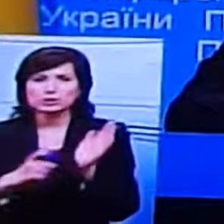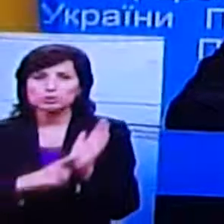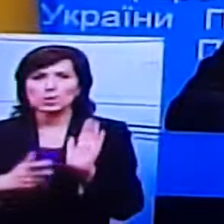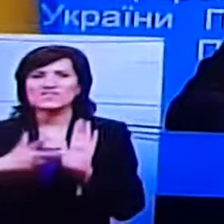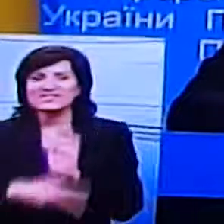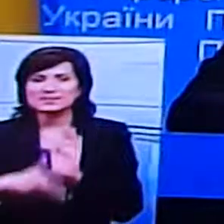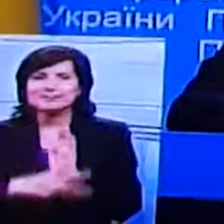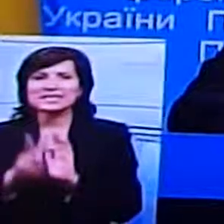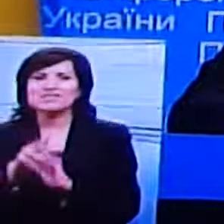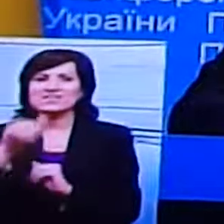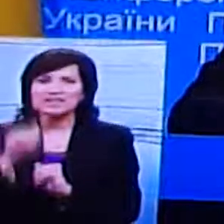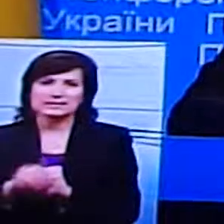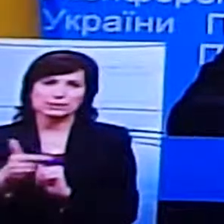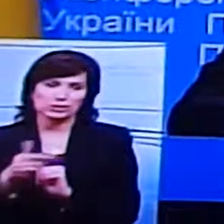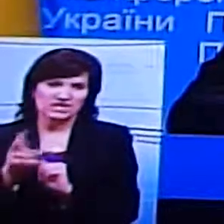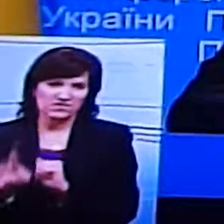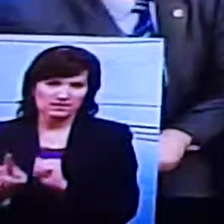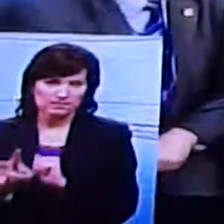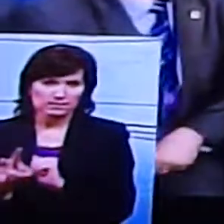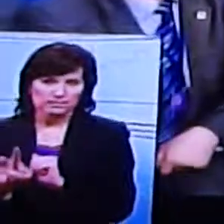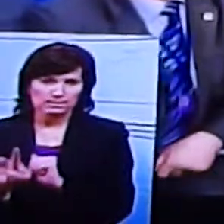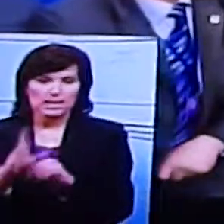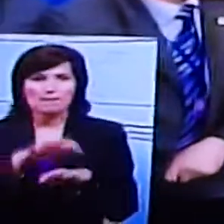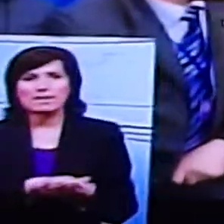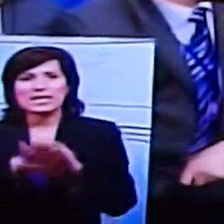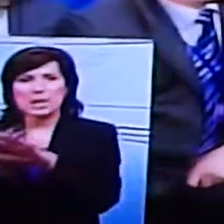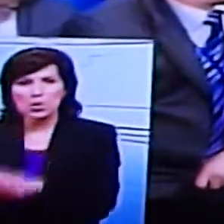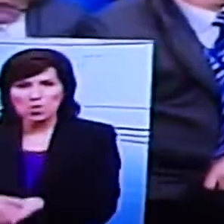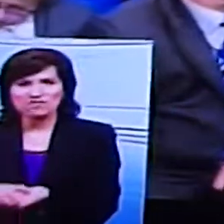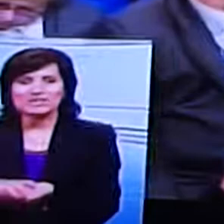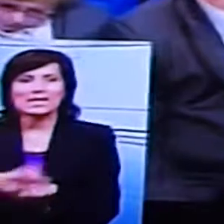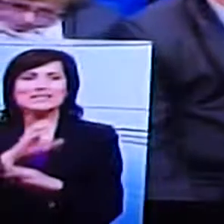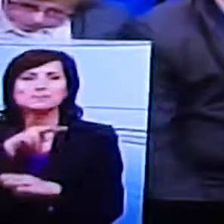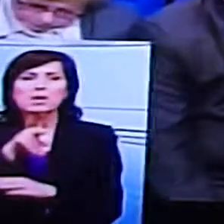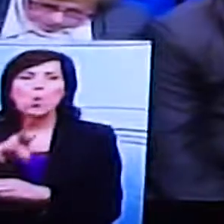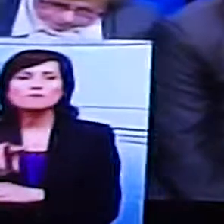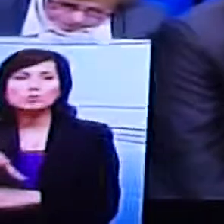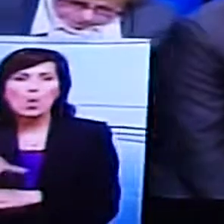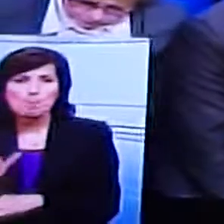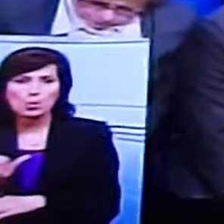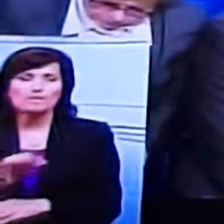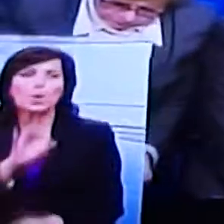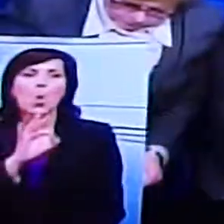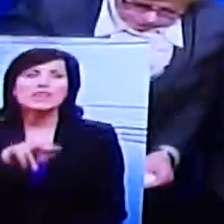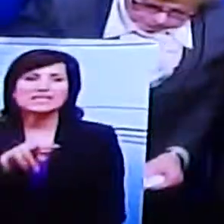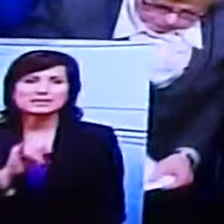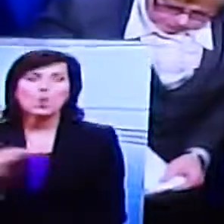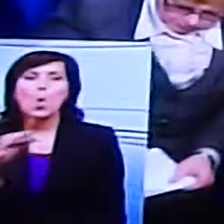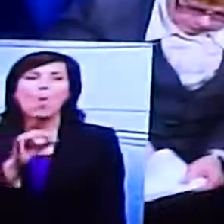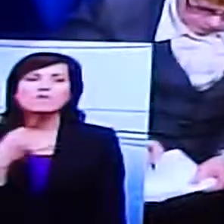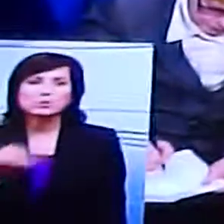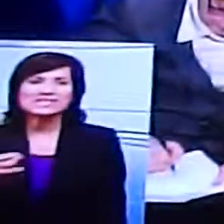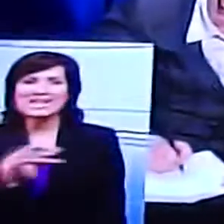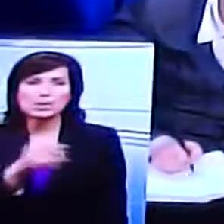мільйона 682 тисячі гривень. Перерахована Смиковському Олексію, Овруцький